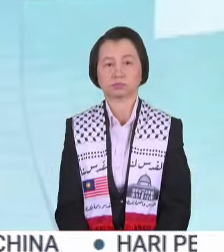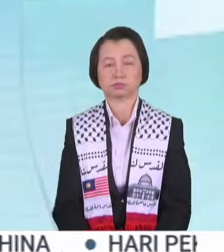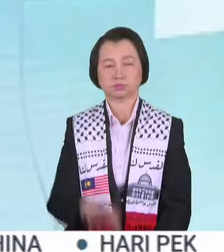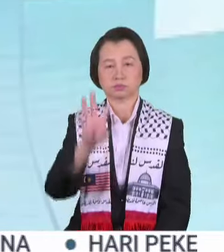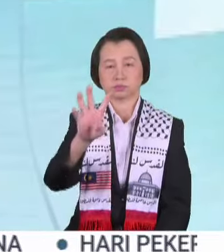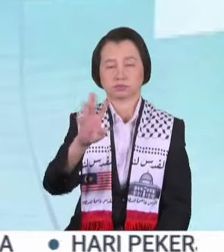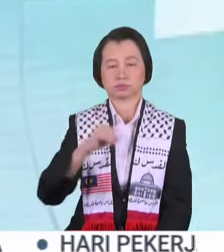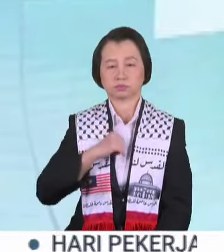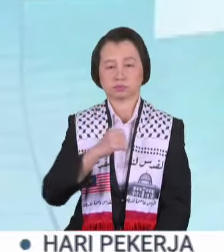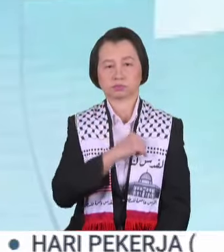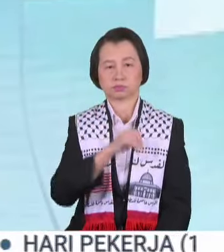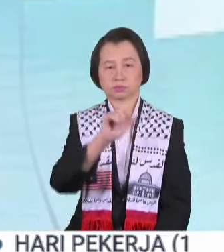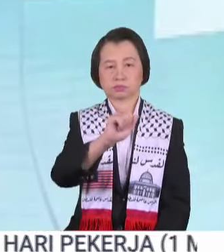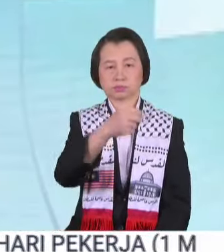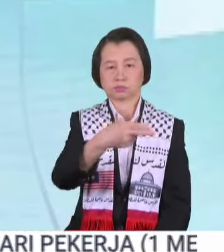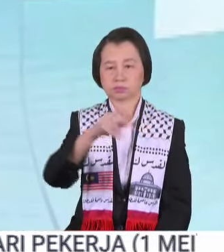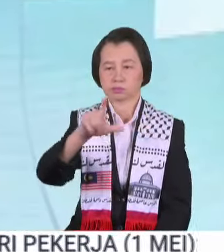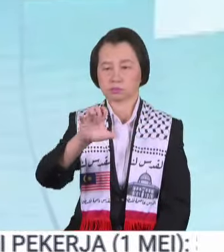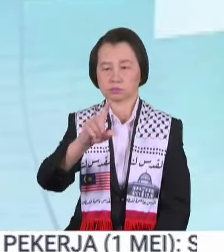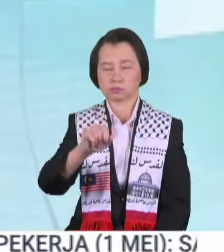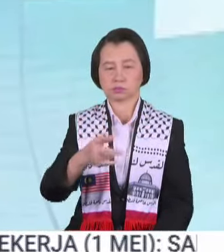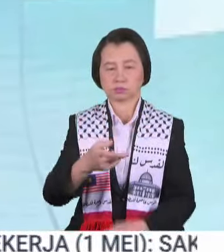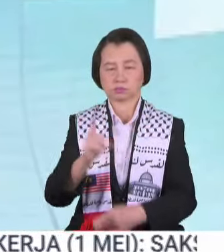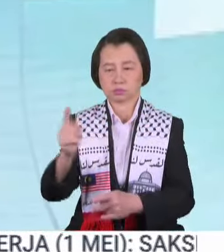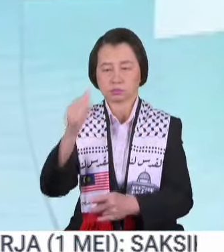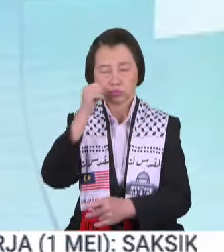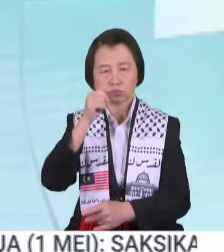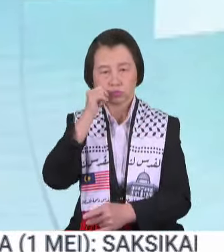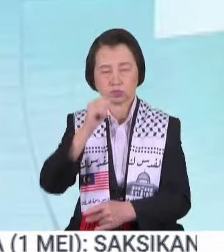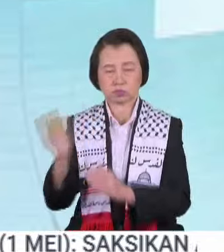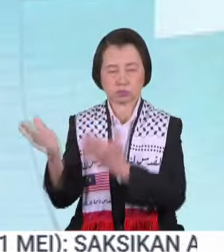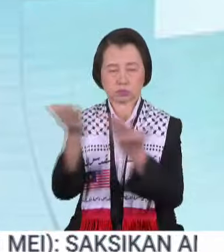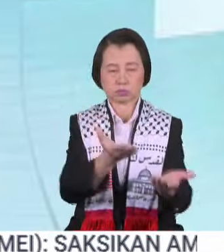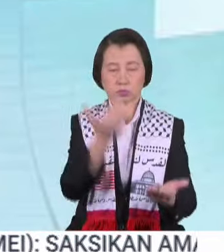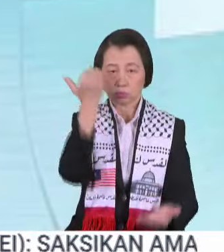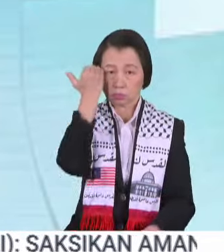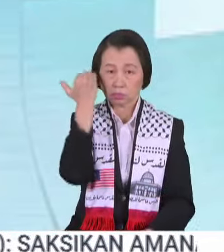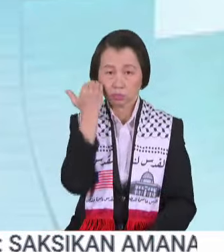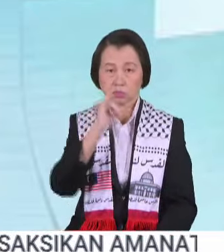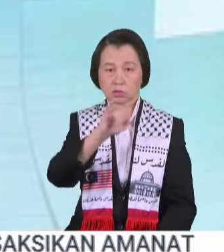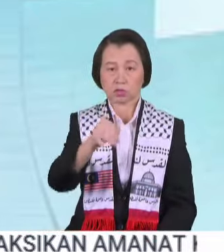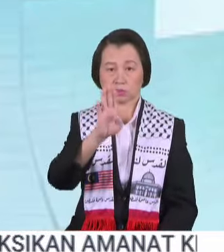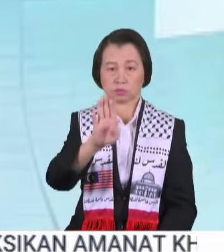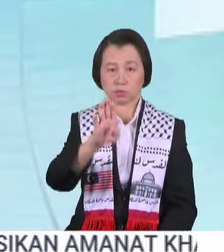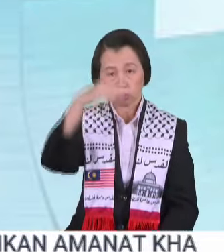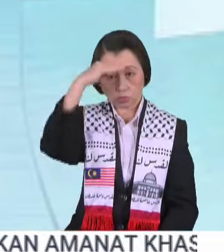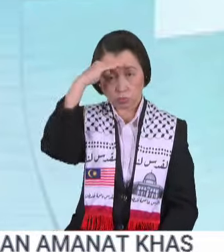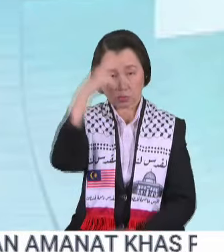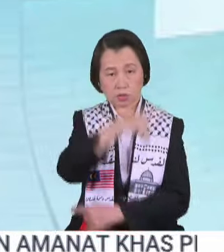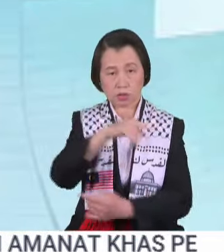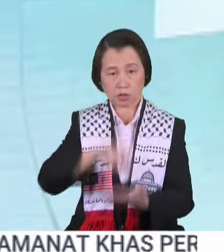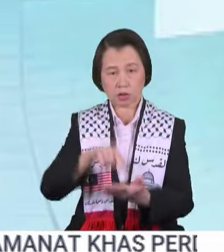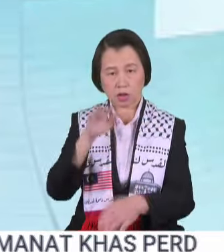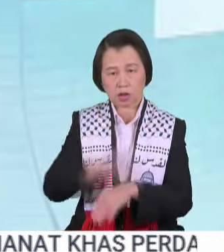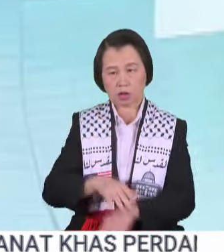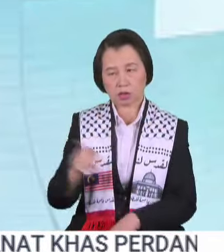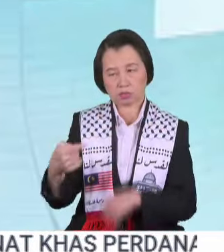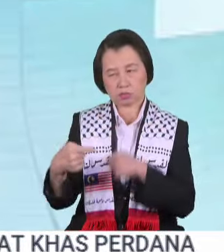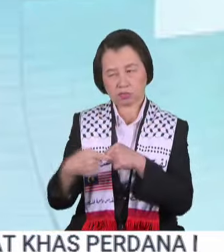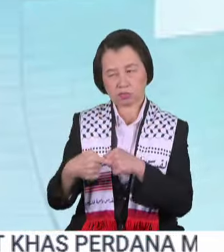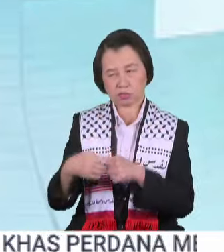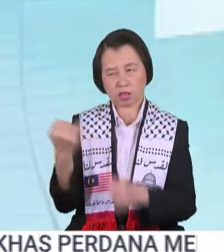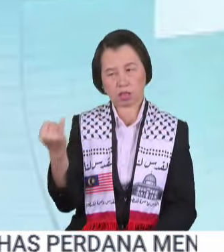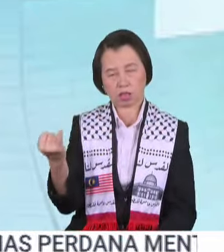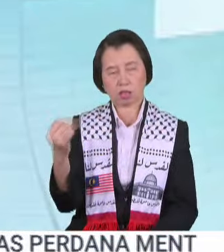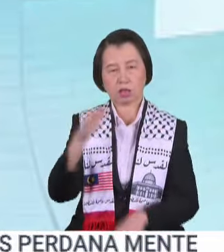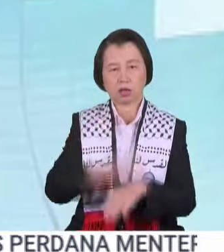4 ahli sindiket Ahlong termasuk seorang wanita dihadapkan di Mahkamah Session Johor Bahru Johor hari ini atas pertuduhan melakukan